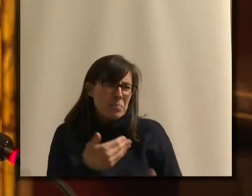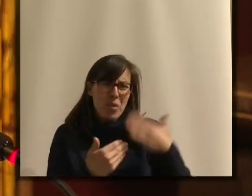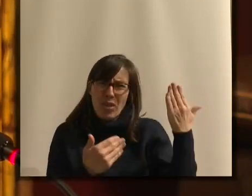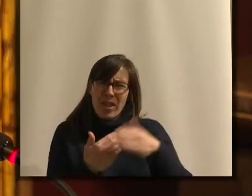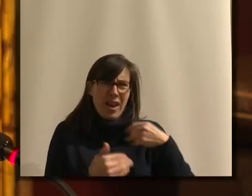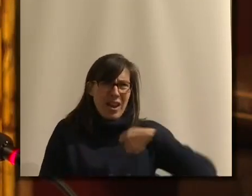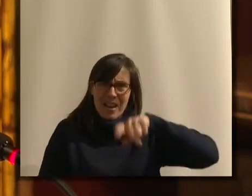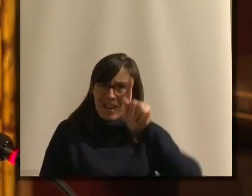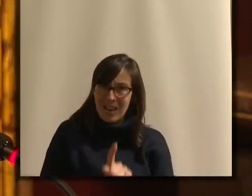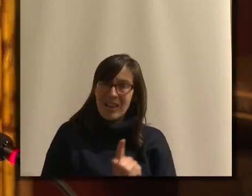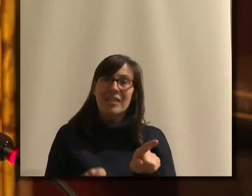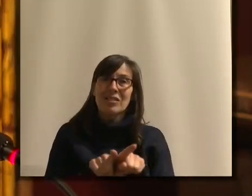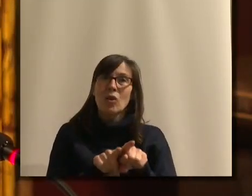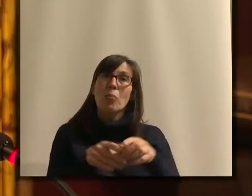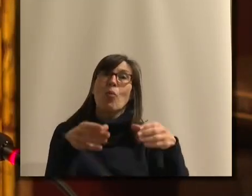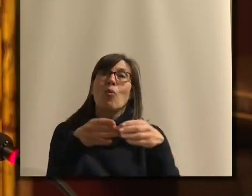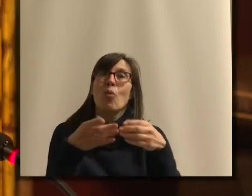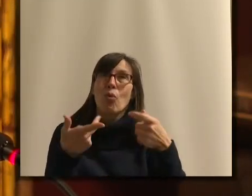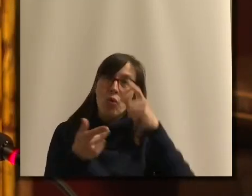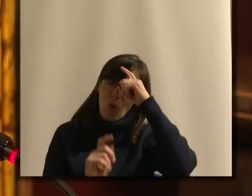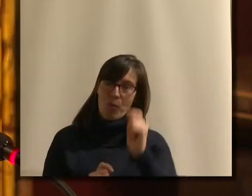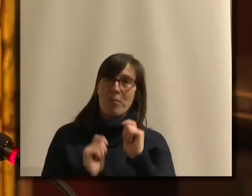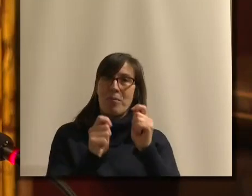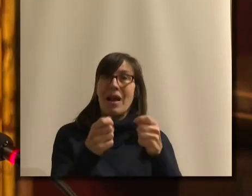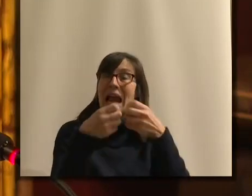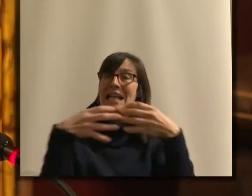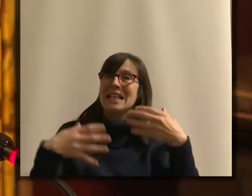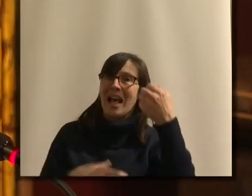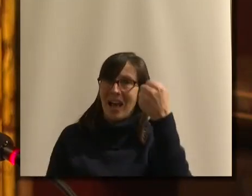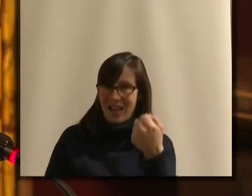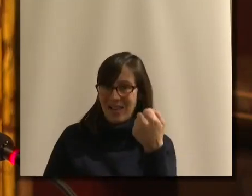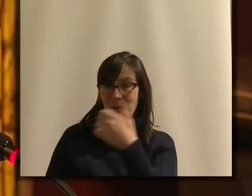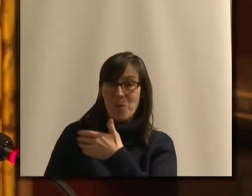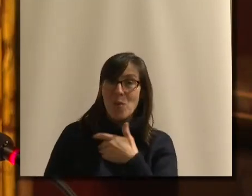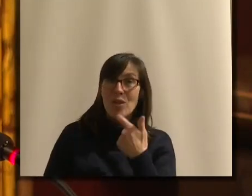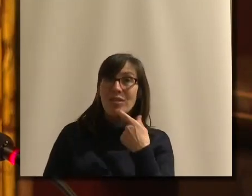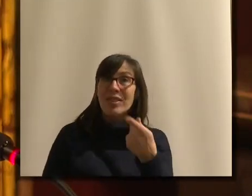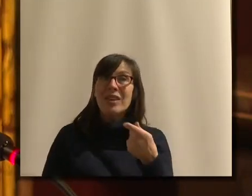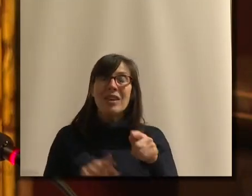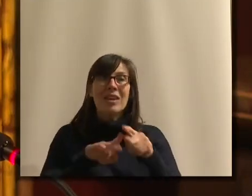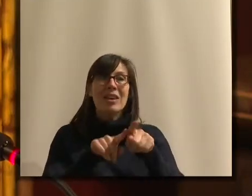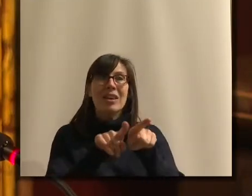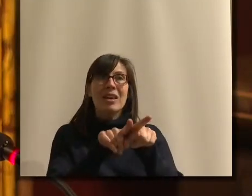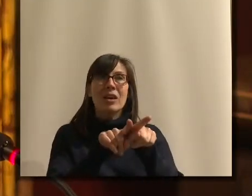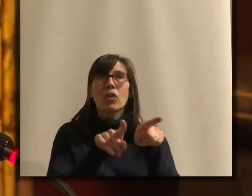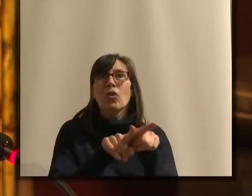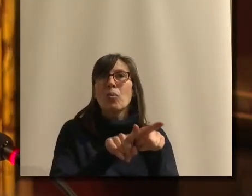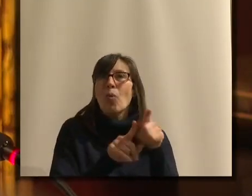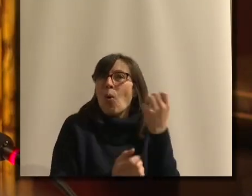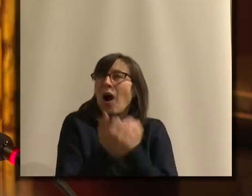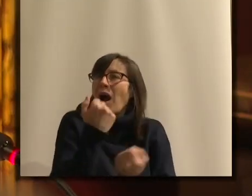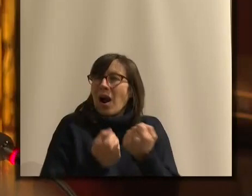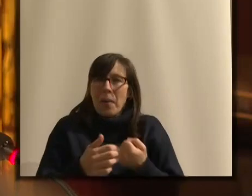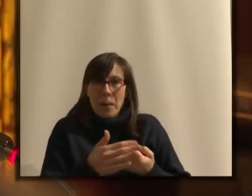tenim i té categoria A, etiqueta energètica A. Per tant, és l'edifici més eficient que tenim,